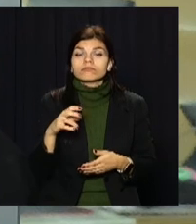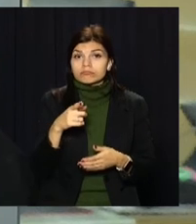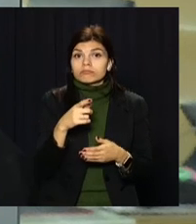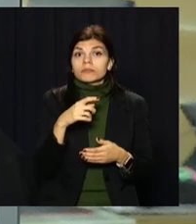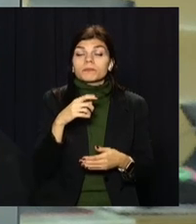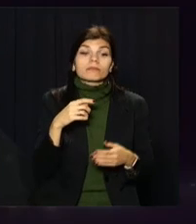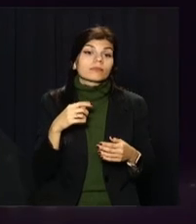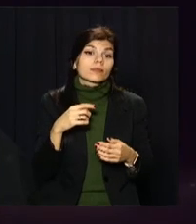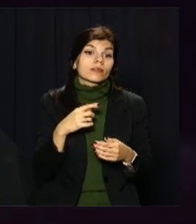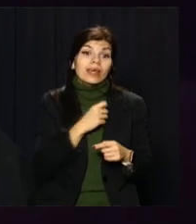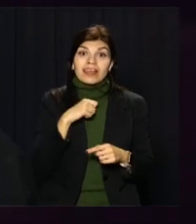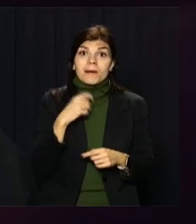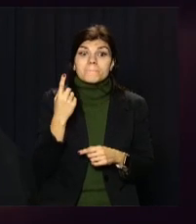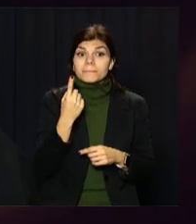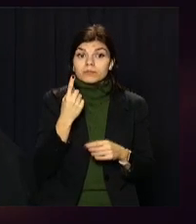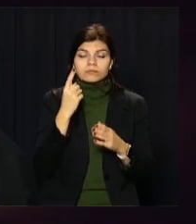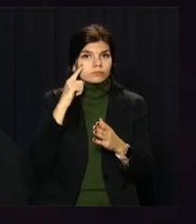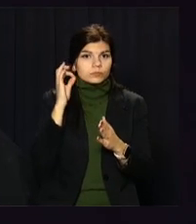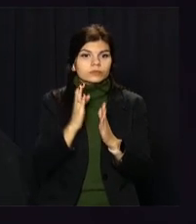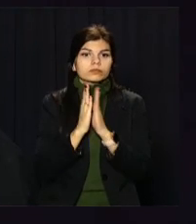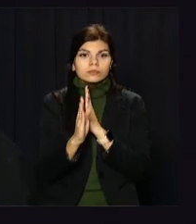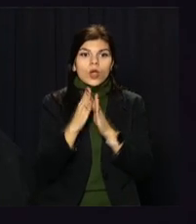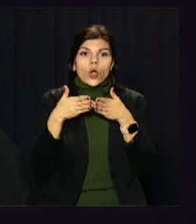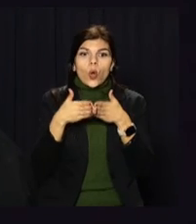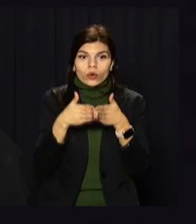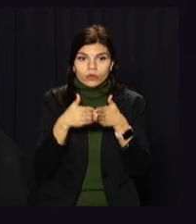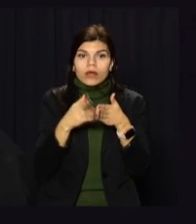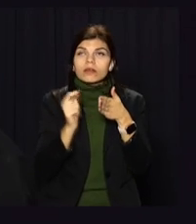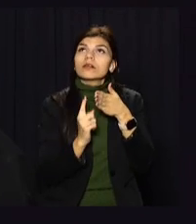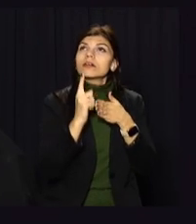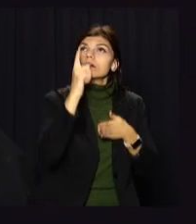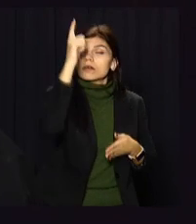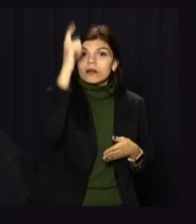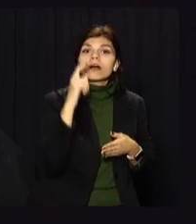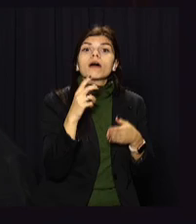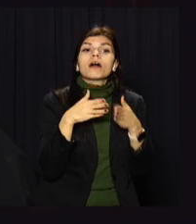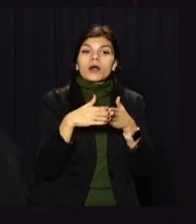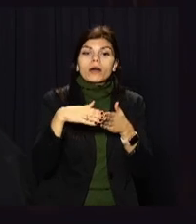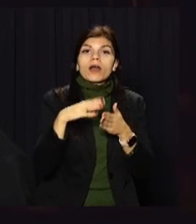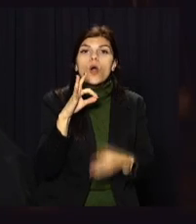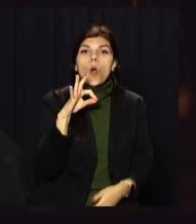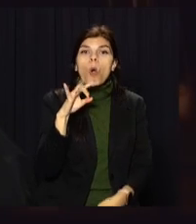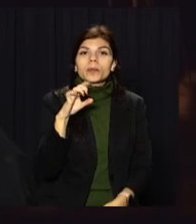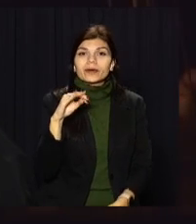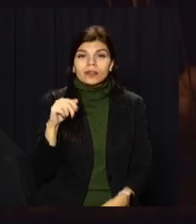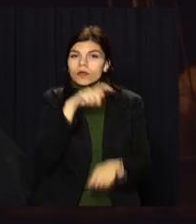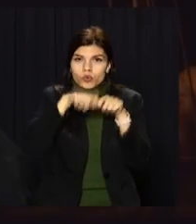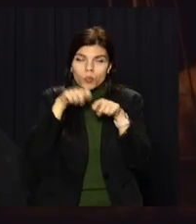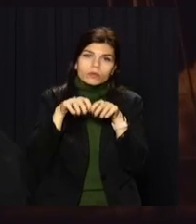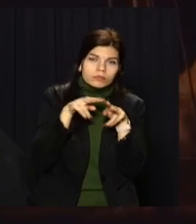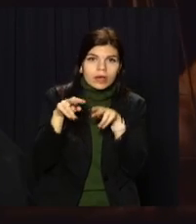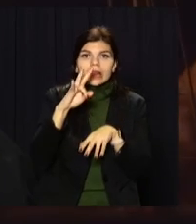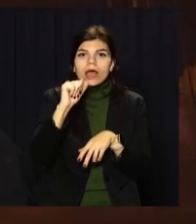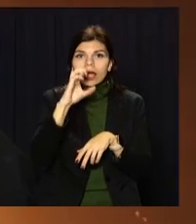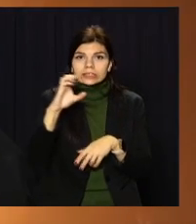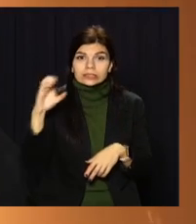на борт МКС. Це перший регулярний рейс комерційного корабля на орбіту. Прямо у трансляцію подій веде НАСА. Астронавти